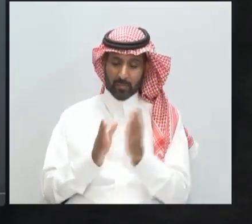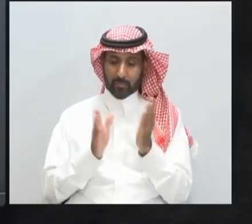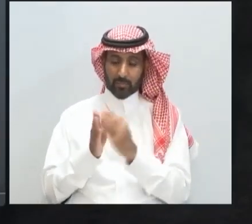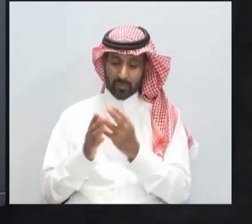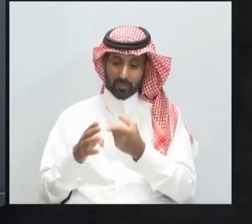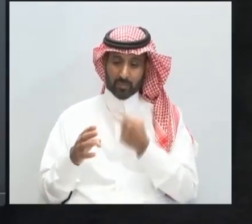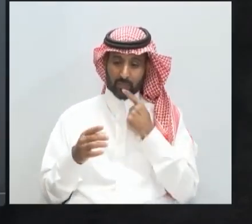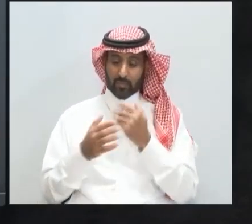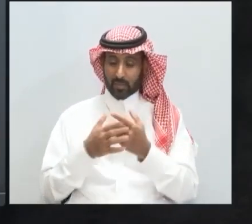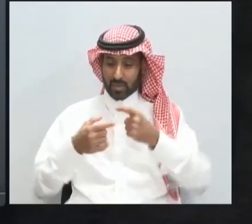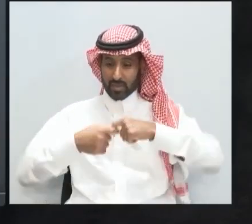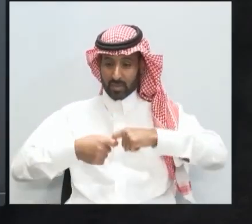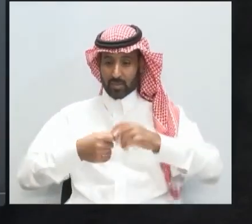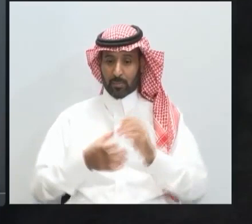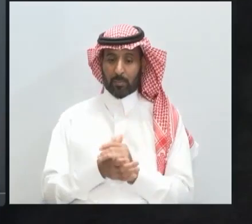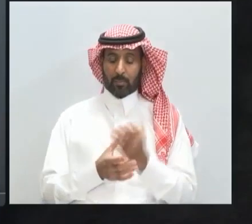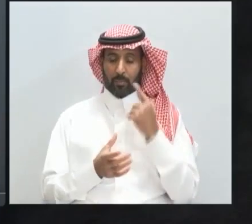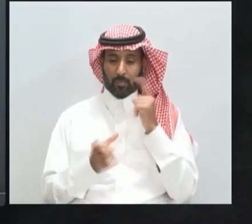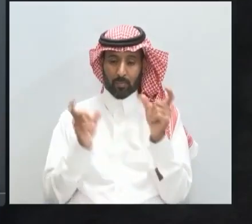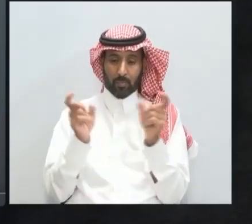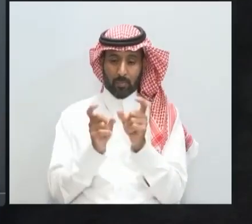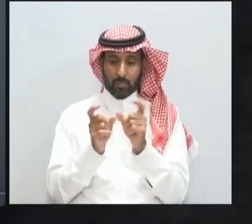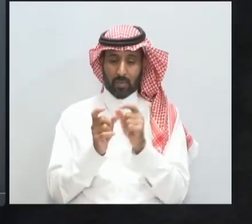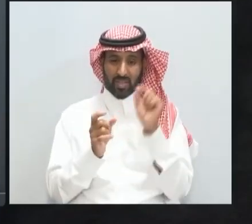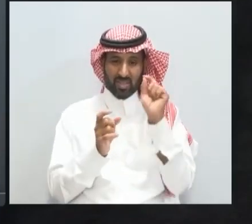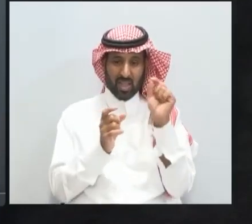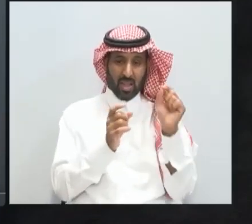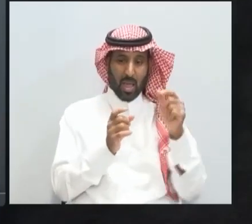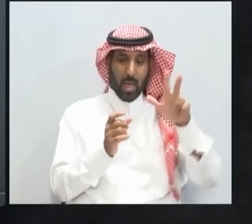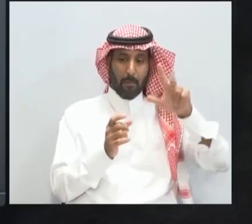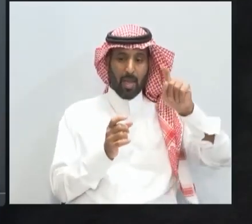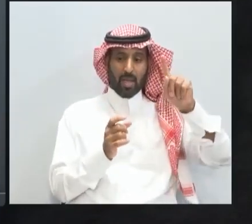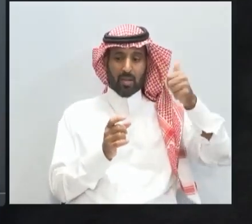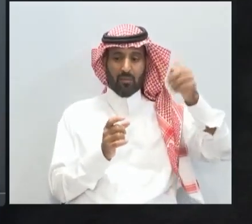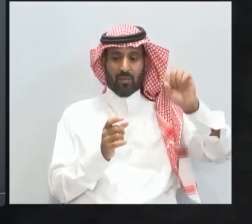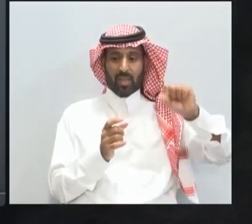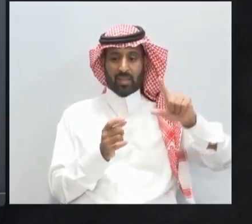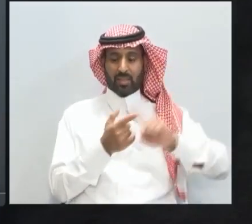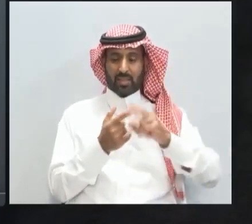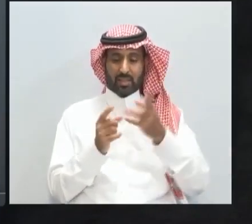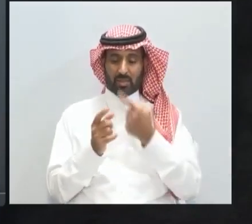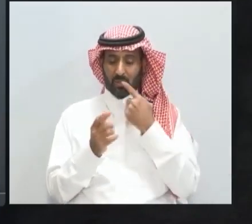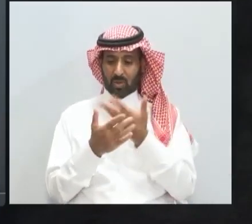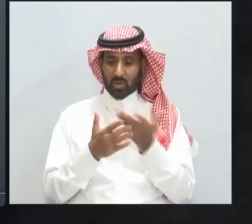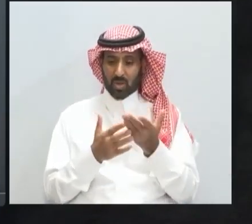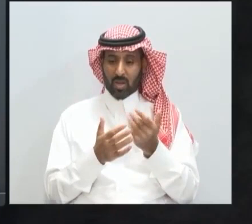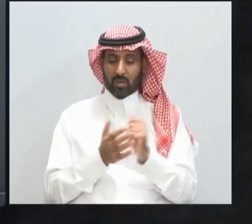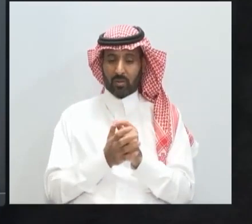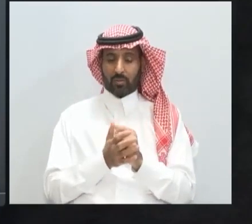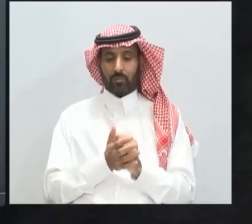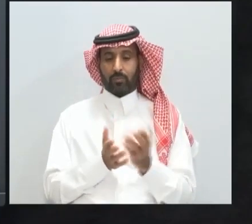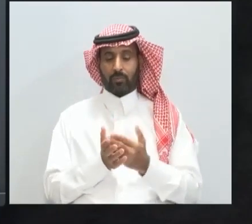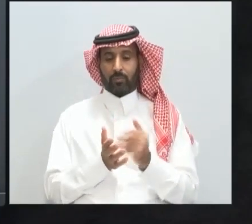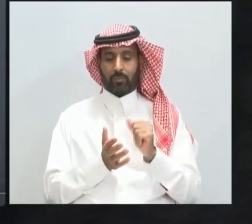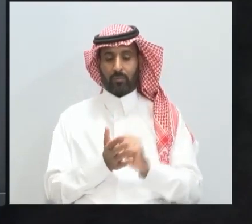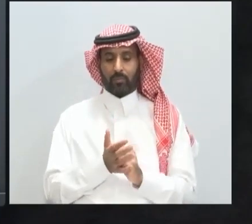نتجت عن ارتباط هذا المرافق مع ذره البيروفيت ايضا سوف يكون هنالك خروج لثاني اكسيد